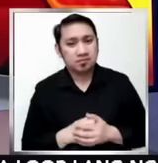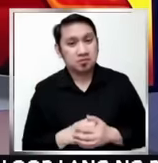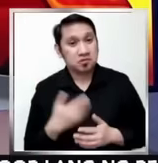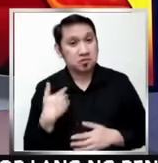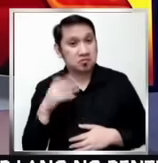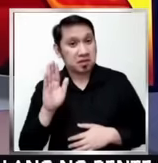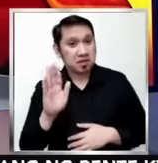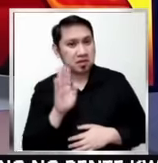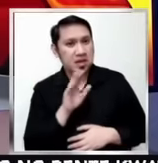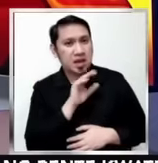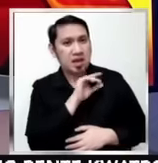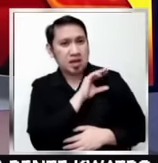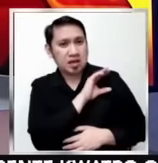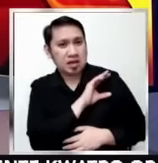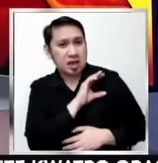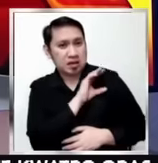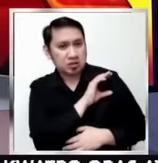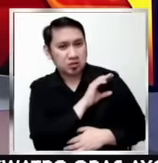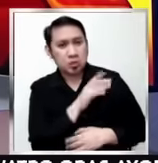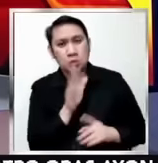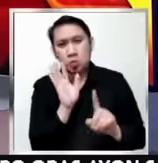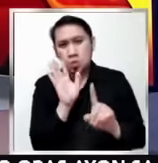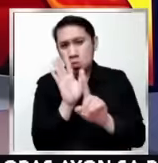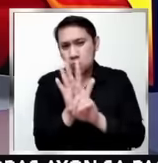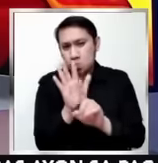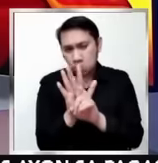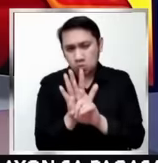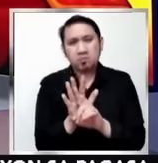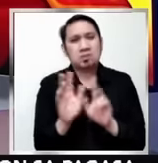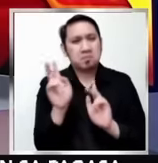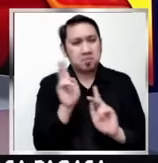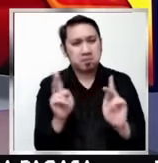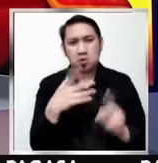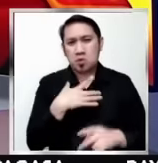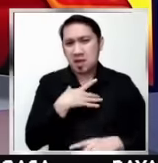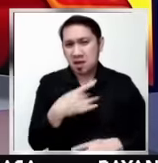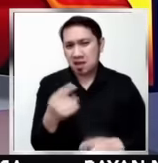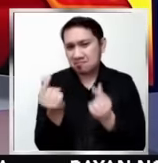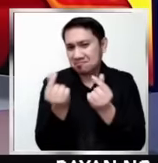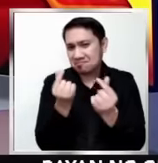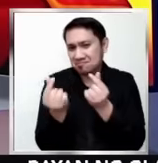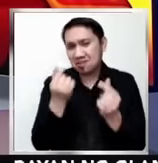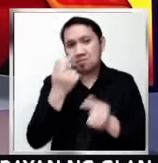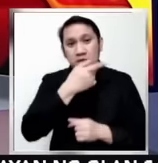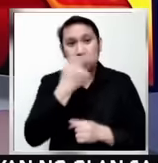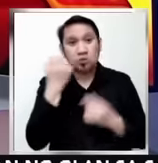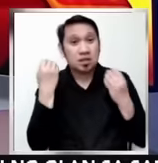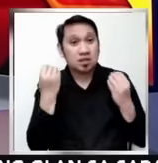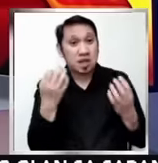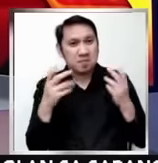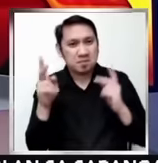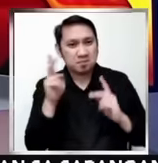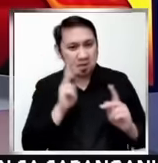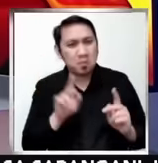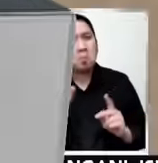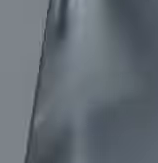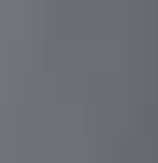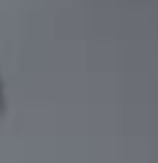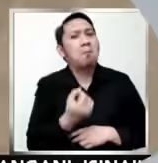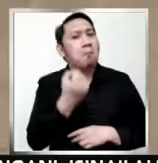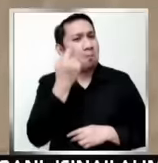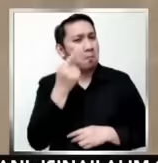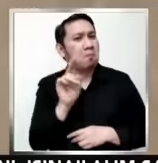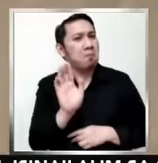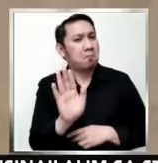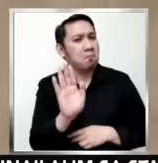Rider certified trending at pinasuan ng fans dahil marami raw ang nakaka-relate. Makichika kay Aubrey Carambel.